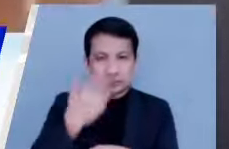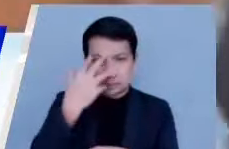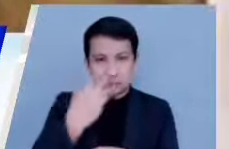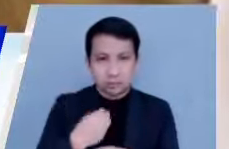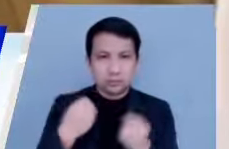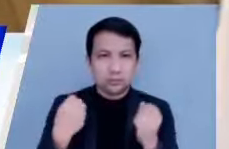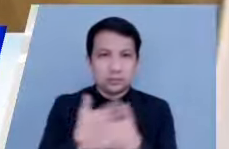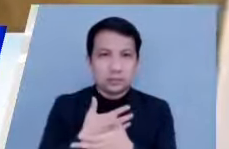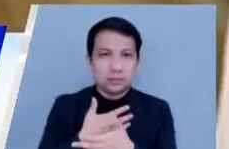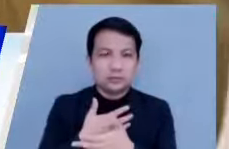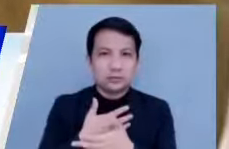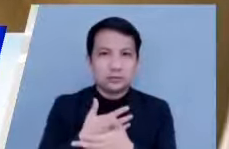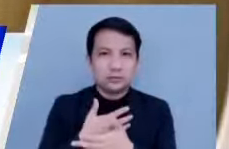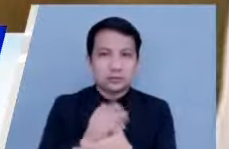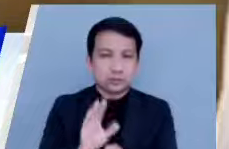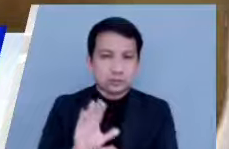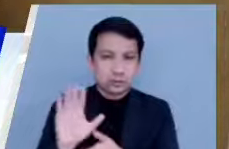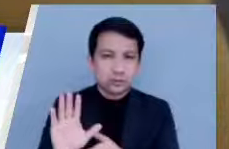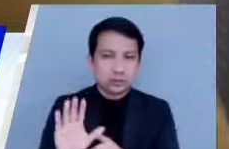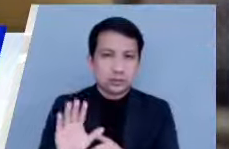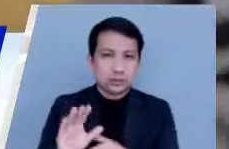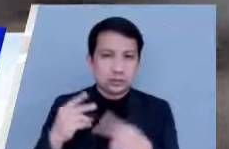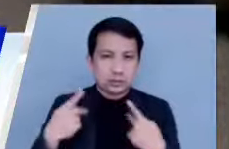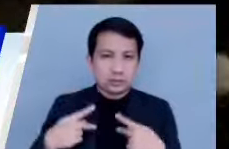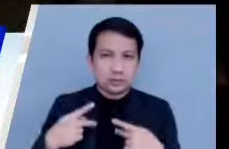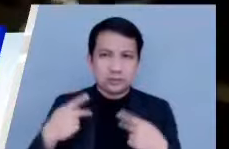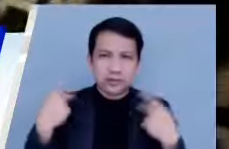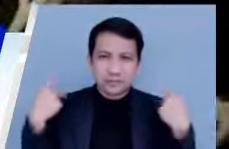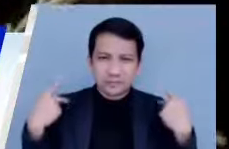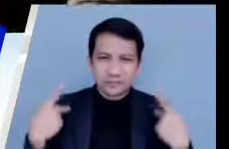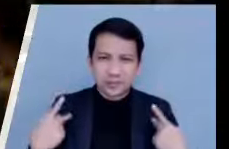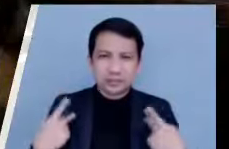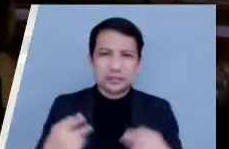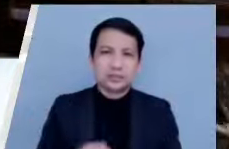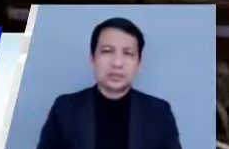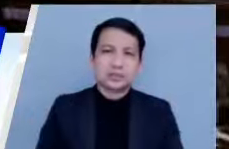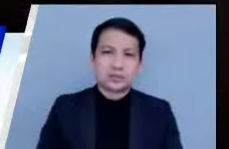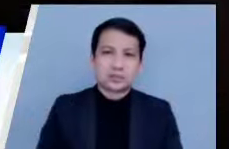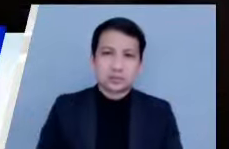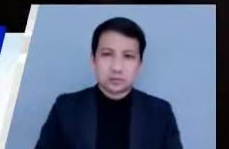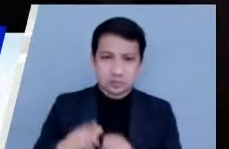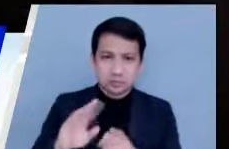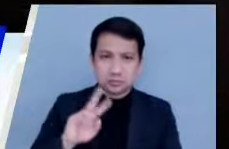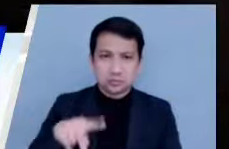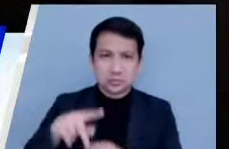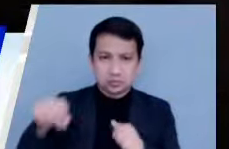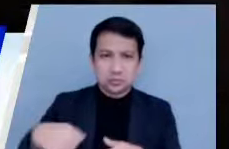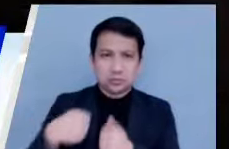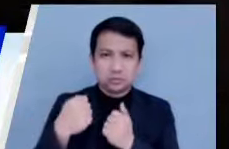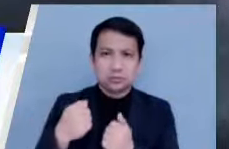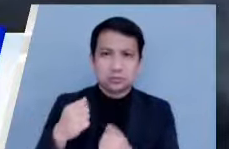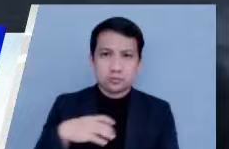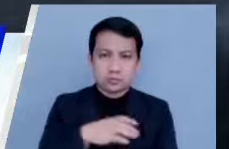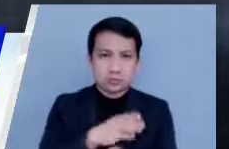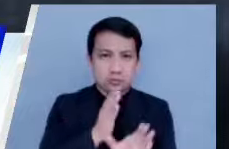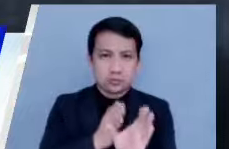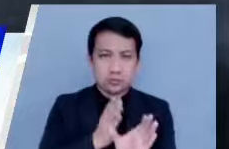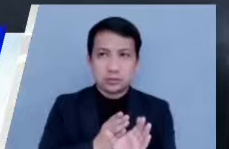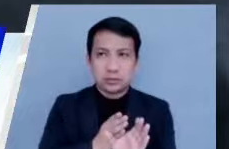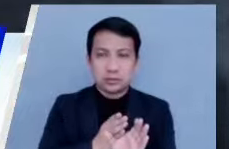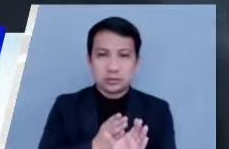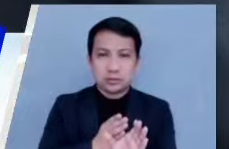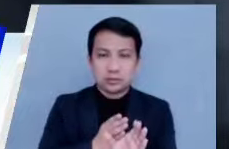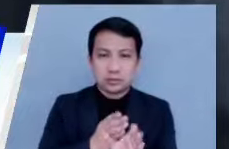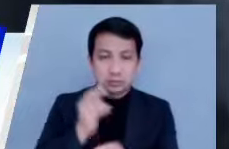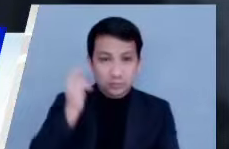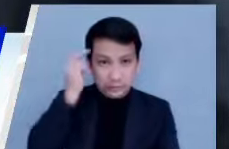nightmares, pati na ang iniindang shoulder at back pains. Kumasa naman si VP Sara sa hamon na magpa-psychological at